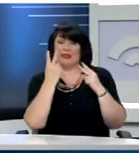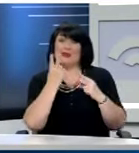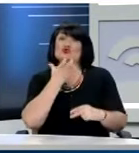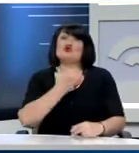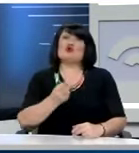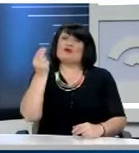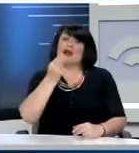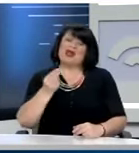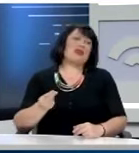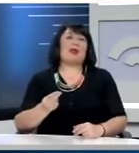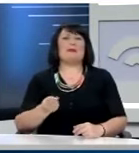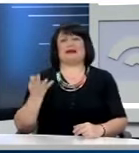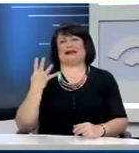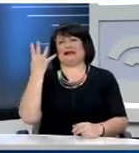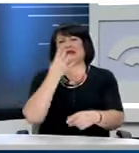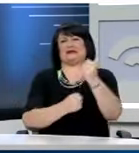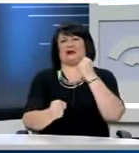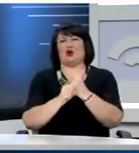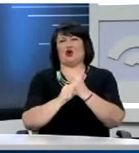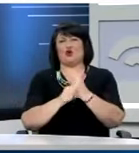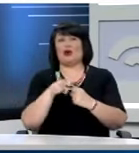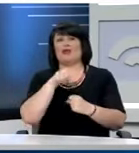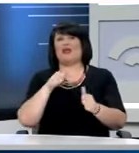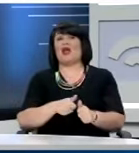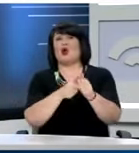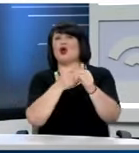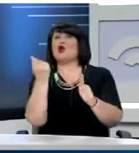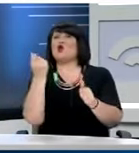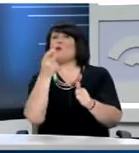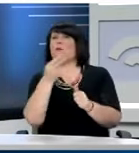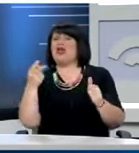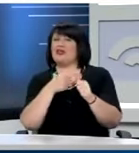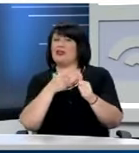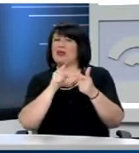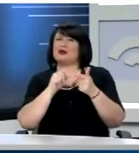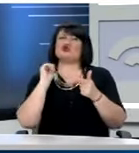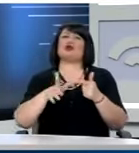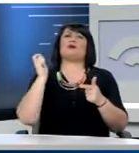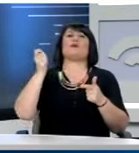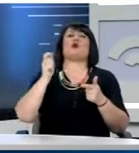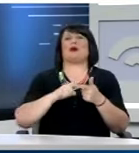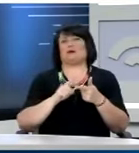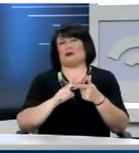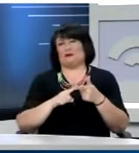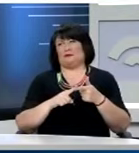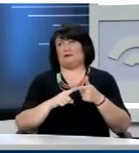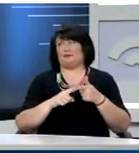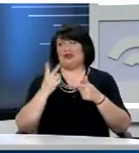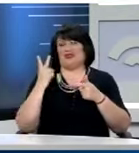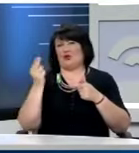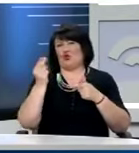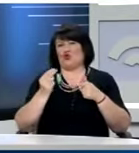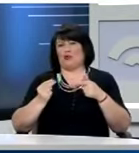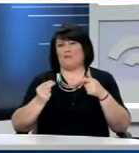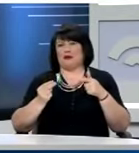χώρα την προηγούμενη τετραετία. Στην οικονομία και στην εξωτερική πολιτική. Εκεί